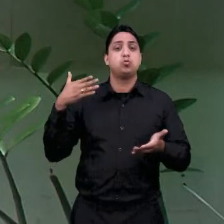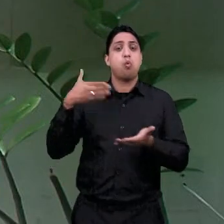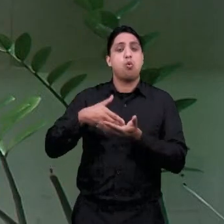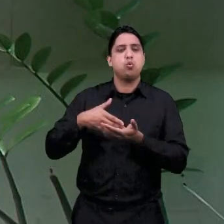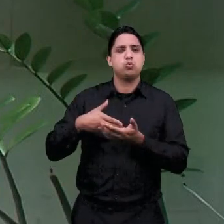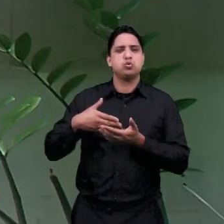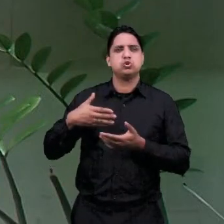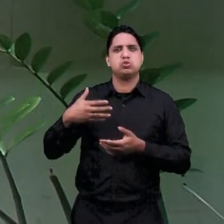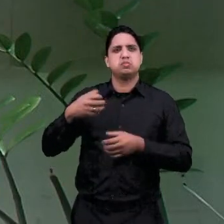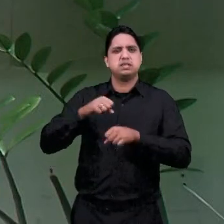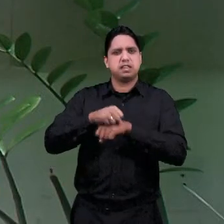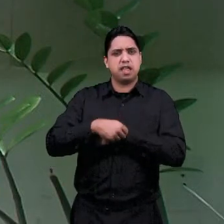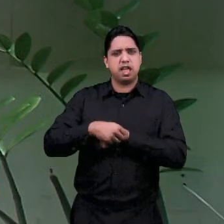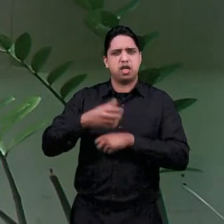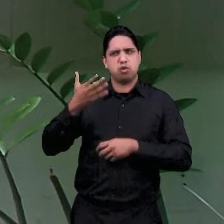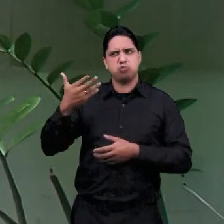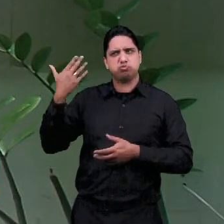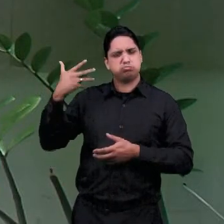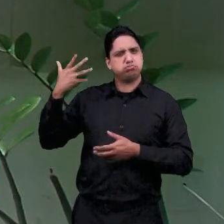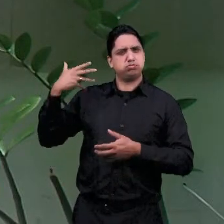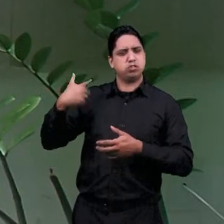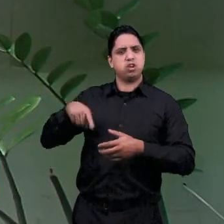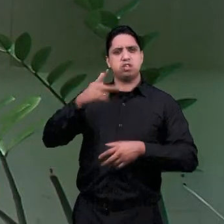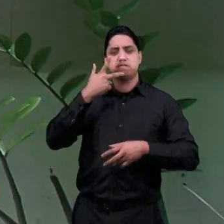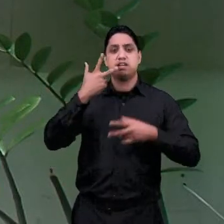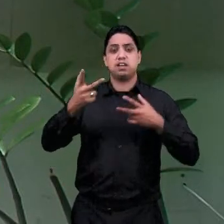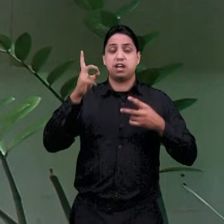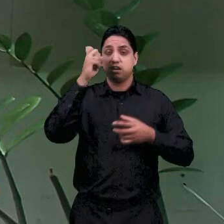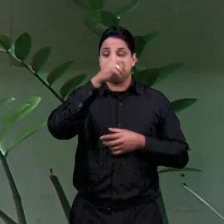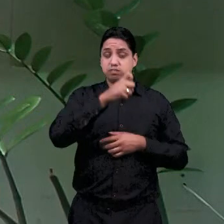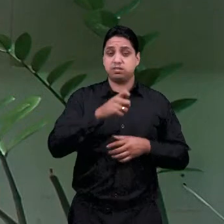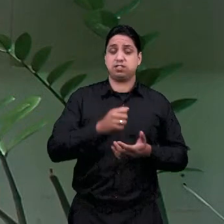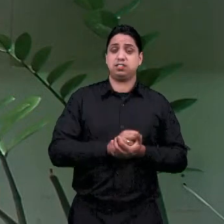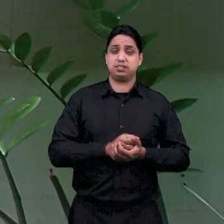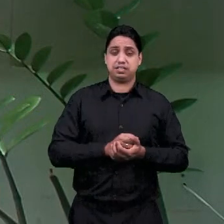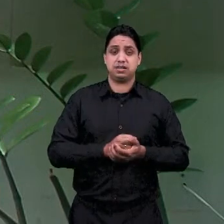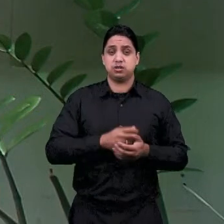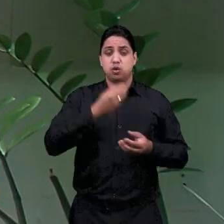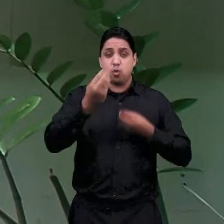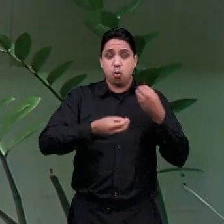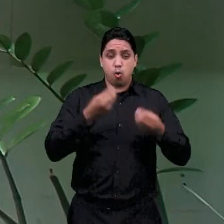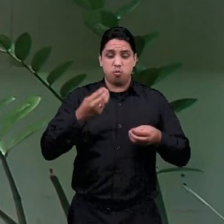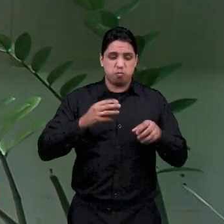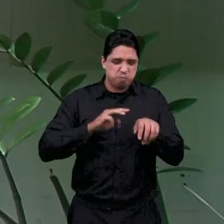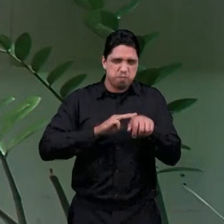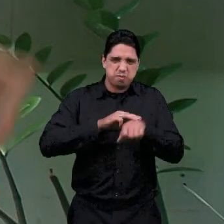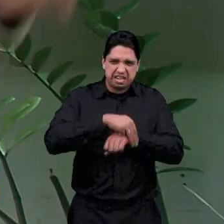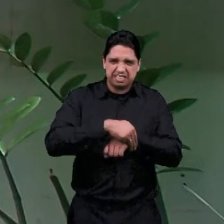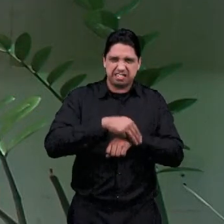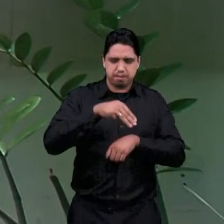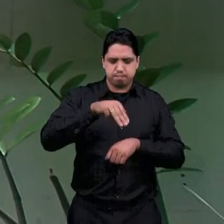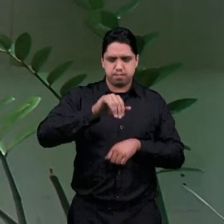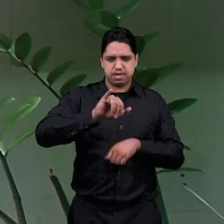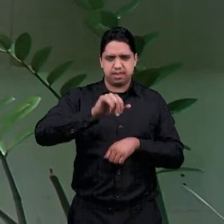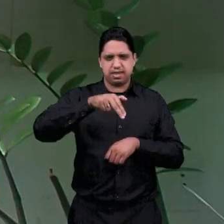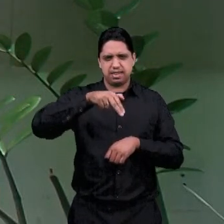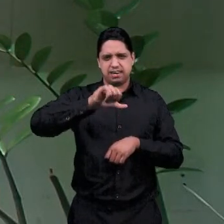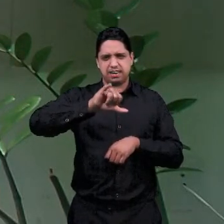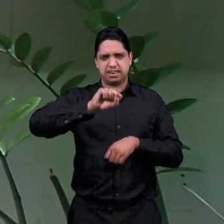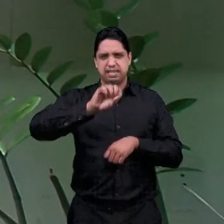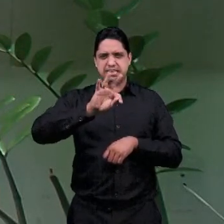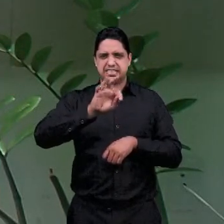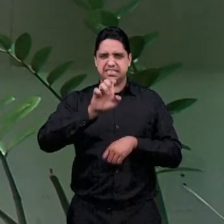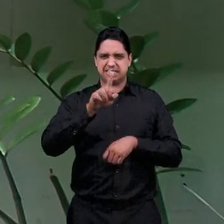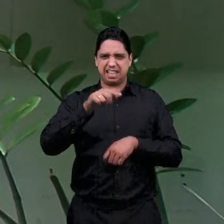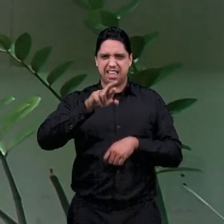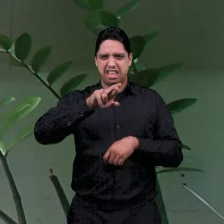difficulté, l'apostasie qui touche les ministères et que les laisse en ruine. Nous avons montré que